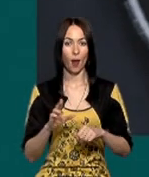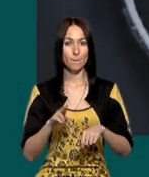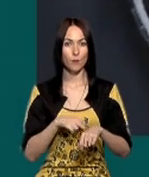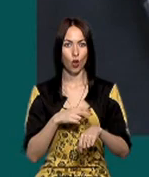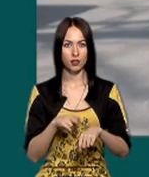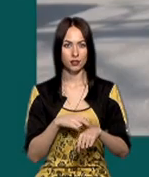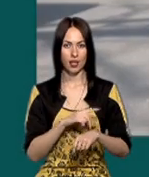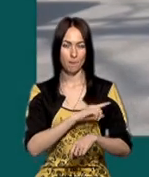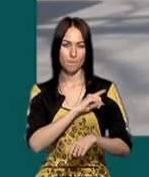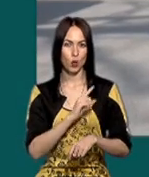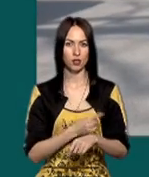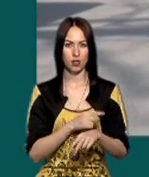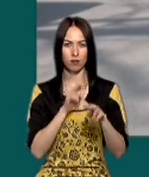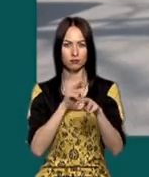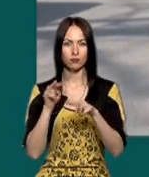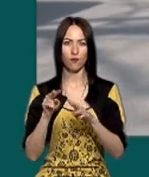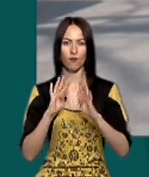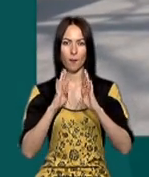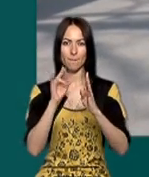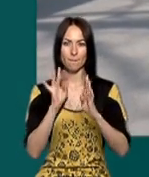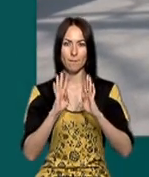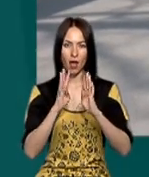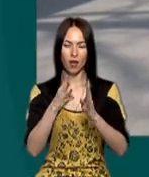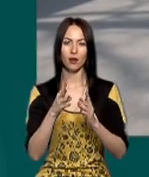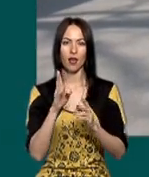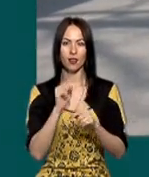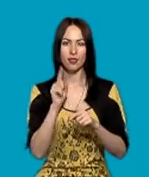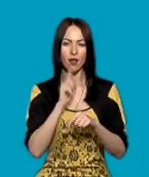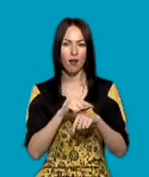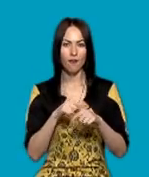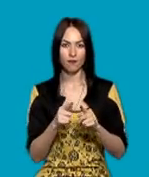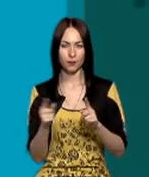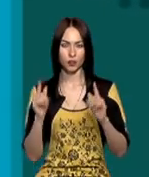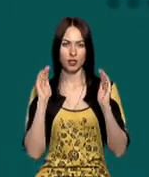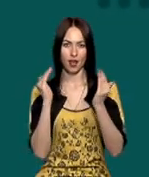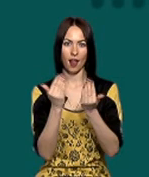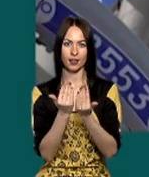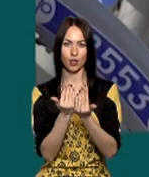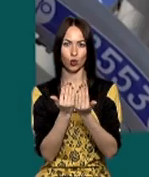Поліцейські посилили патрулювання у парках та скверах на час карантину.